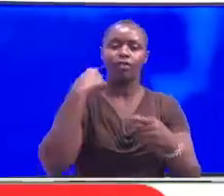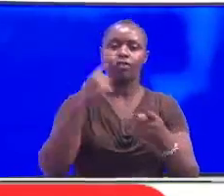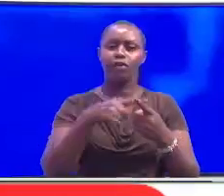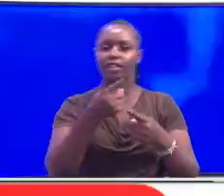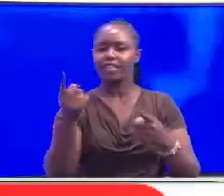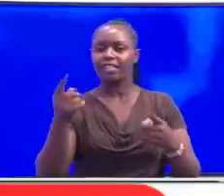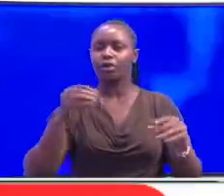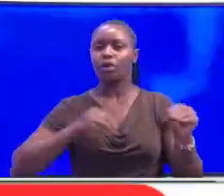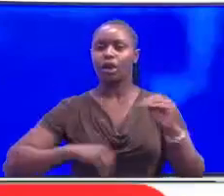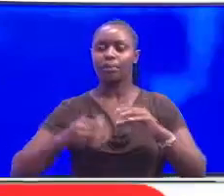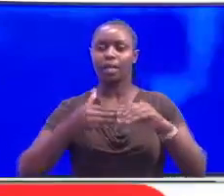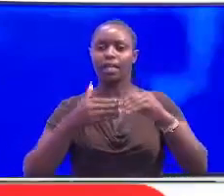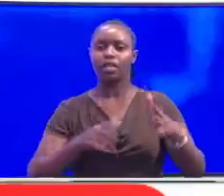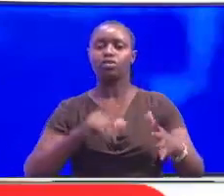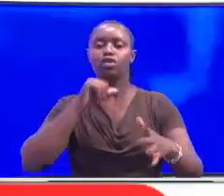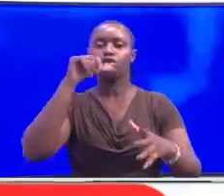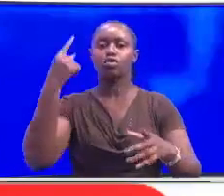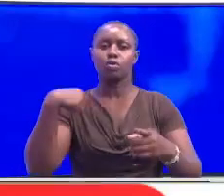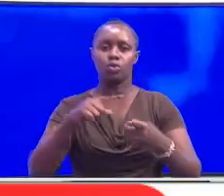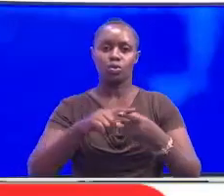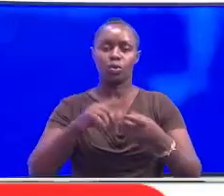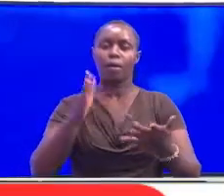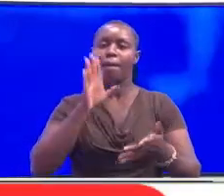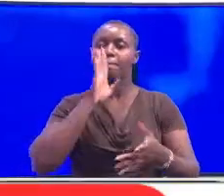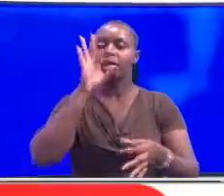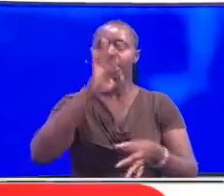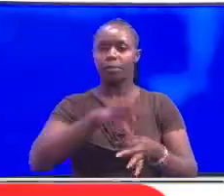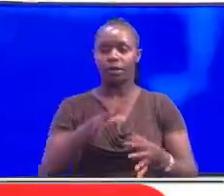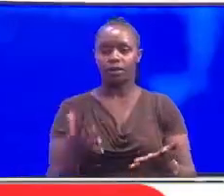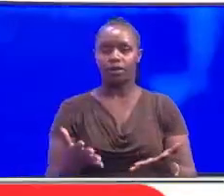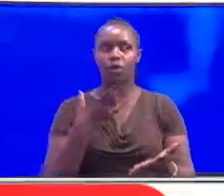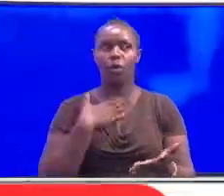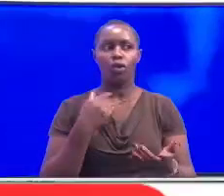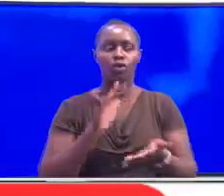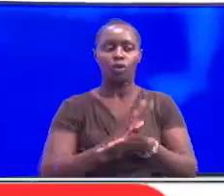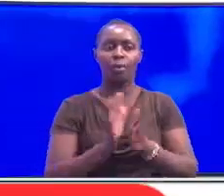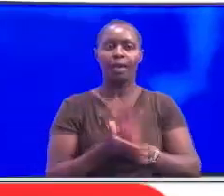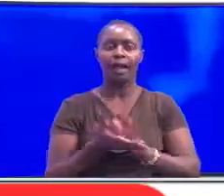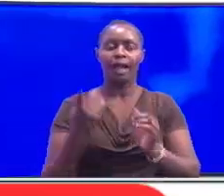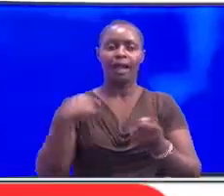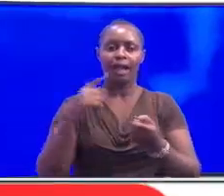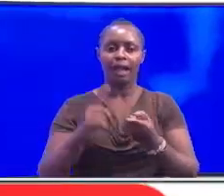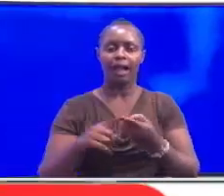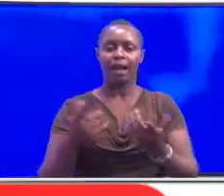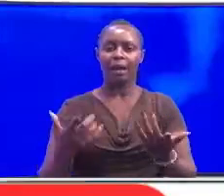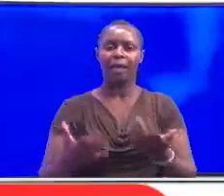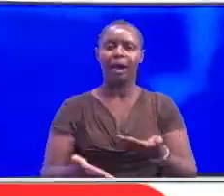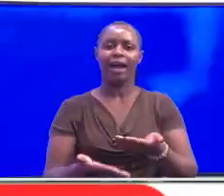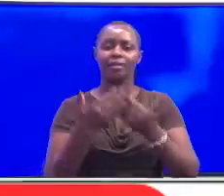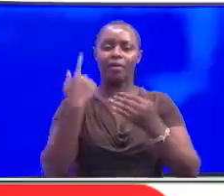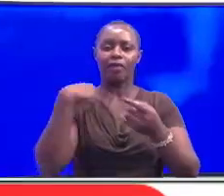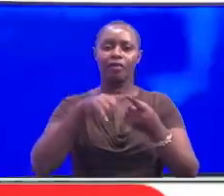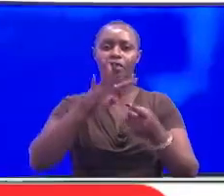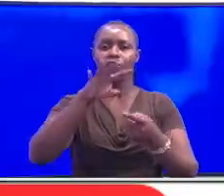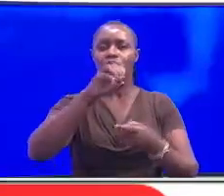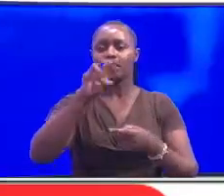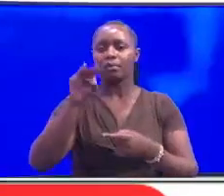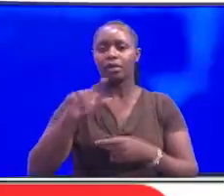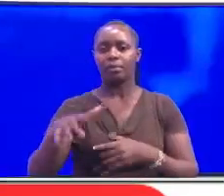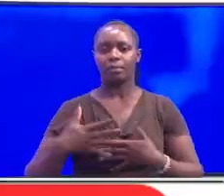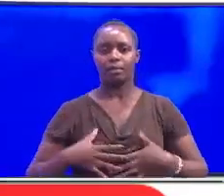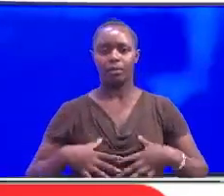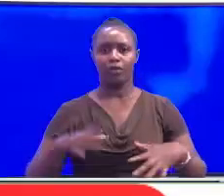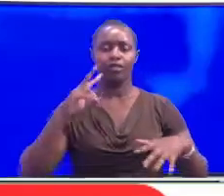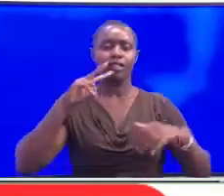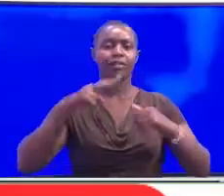this EACC that you want it to be a kiboko for the entire 40 million people with 700